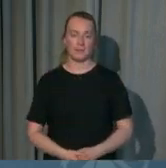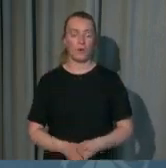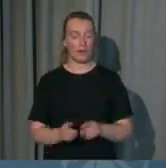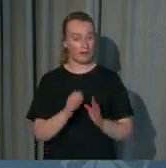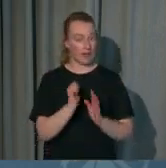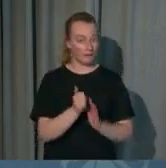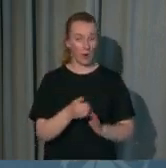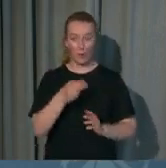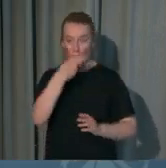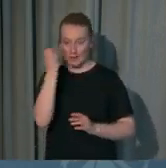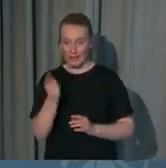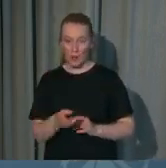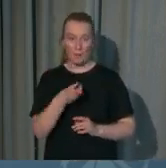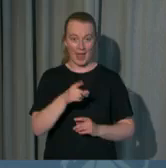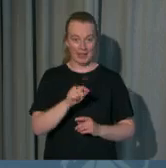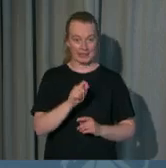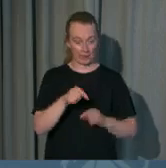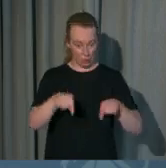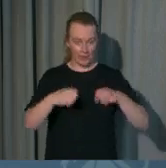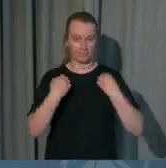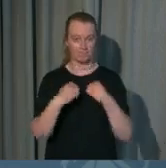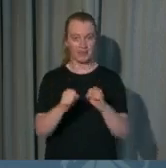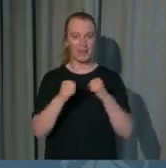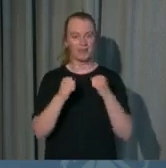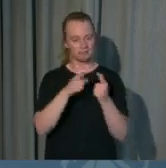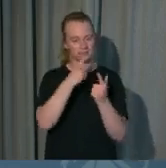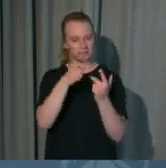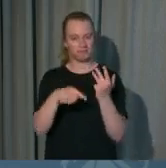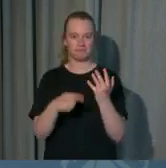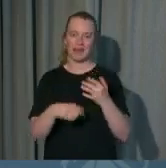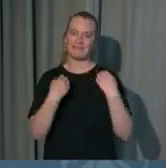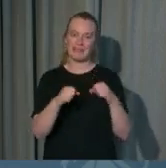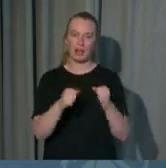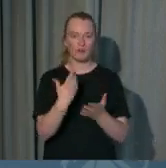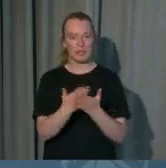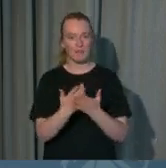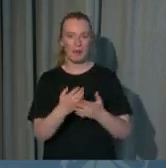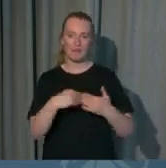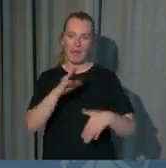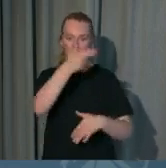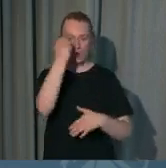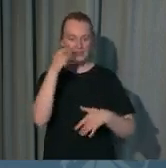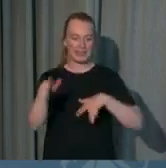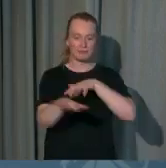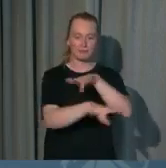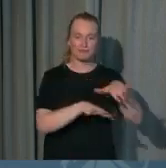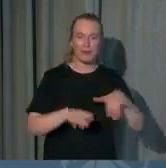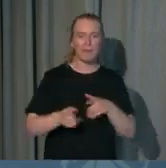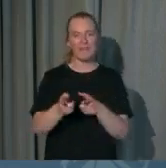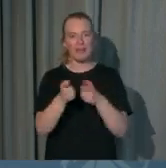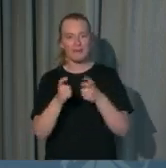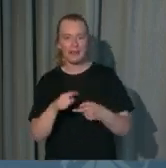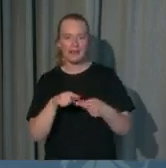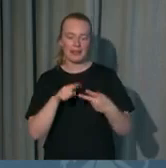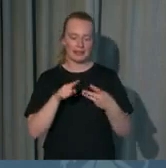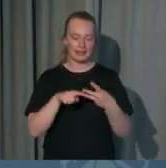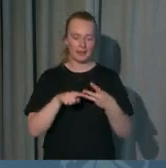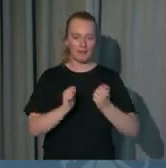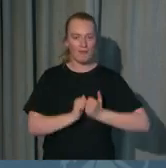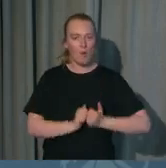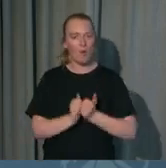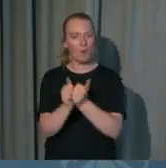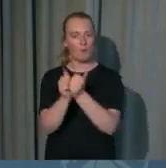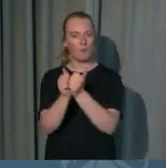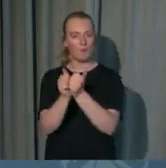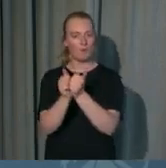politiet og PST har iverksatt en rekke tiltak, blant annet knyttet til tilstedeværelse, til bevæpning, oppfølging av